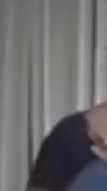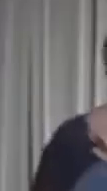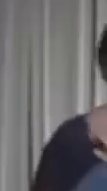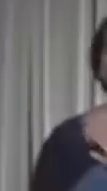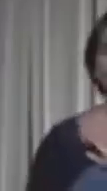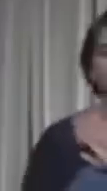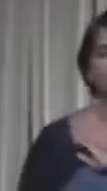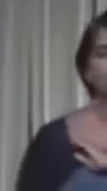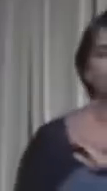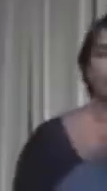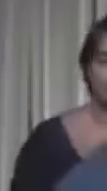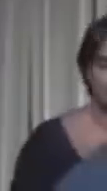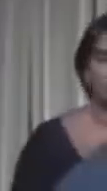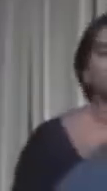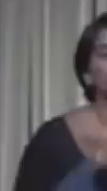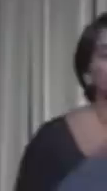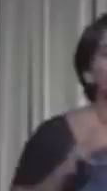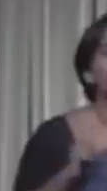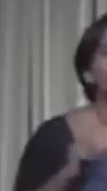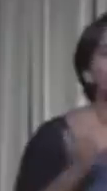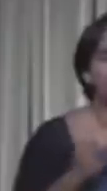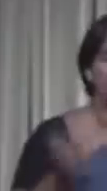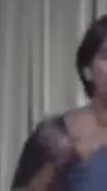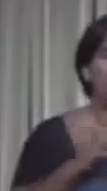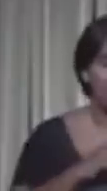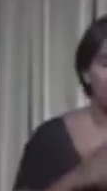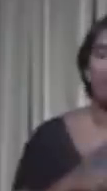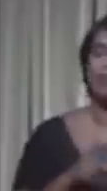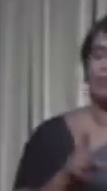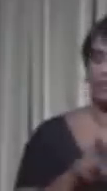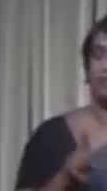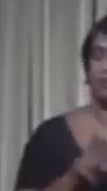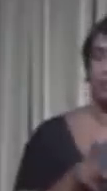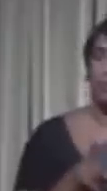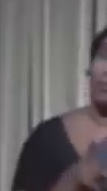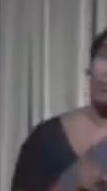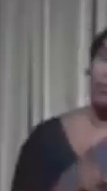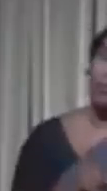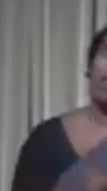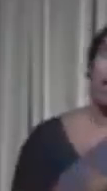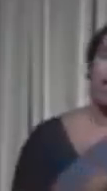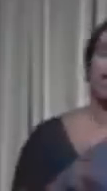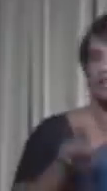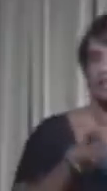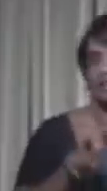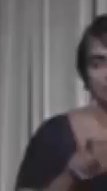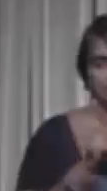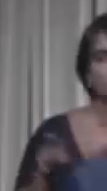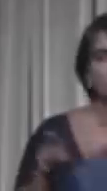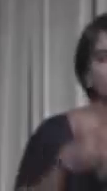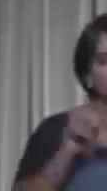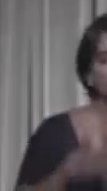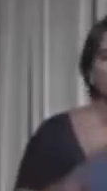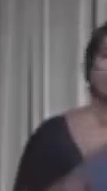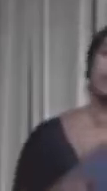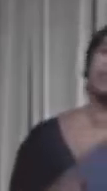இந்த நாட்டை பார்ப்பார்களா, இந்த நாட்டின் முதலீட்டை பற்றி சிந்திப்பார்களா, இந்த நாட்டிலே சுற்றுலா பயணிகளாக வருவார்களா? எனவே